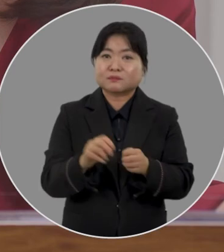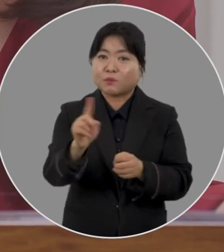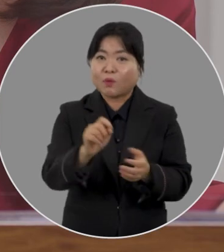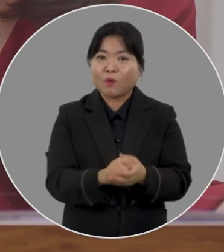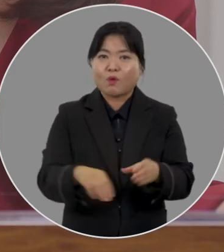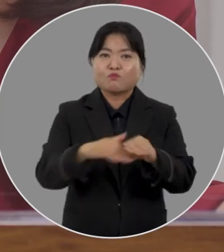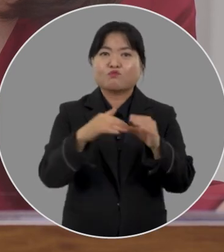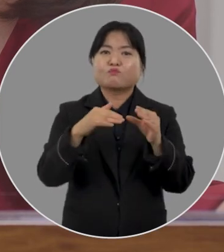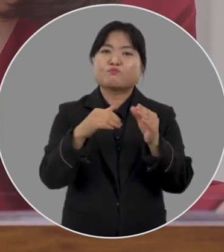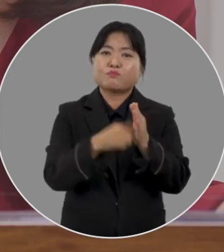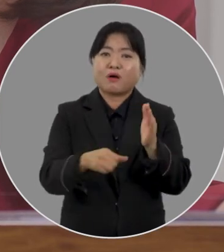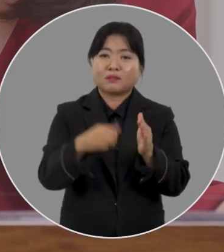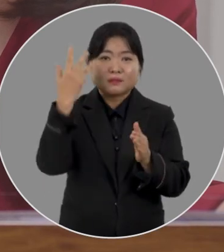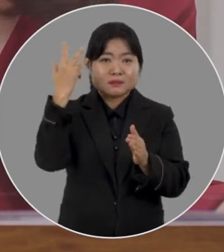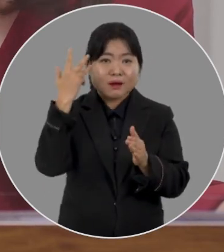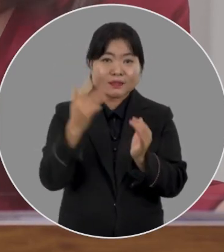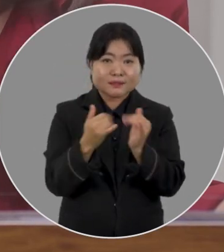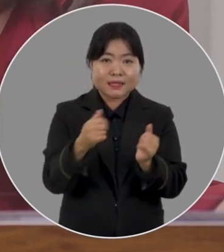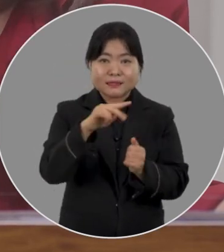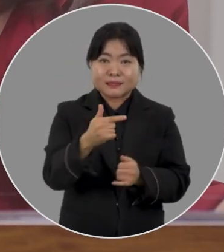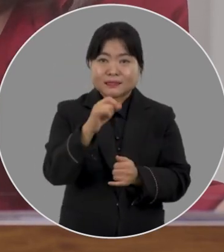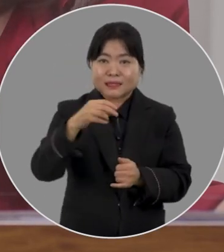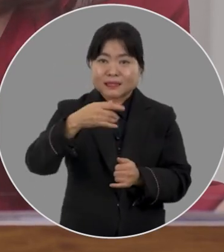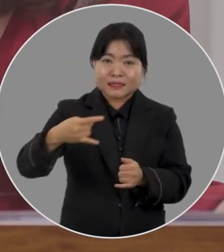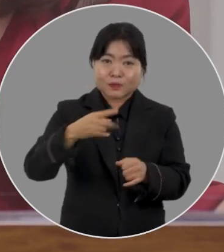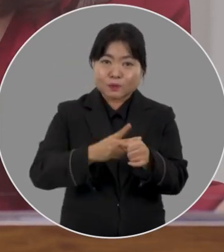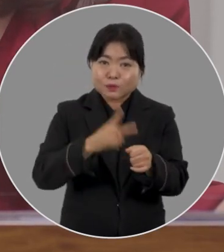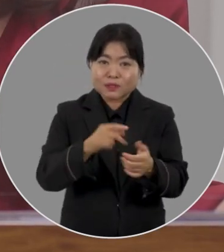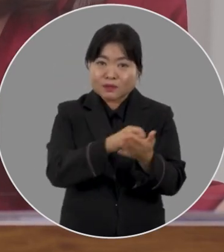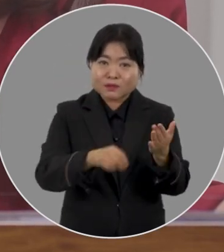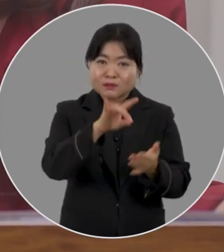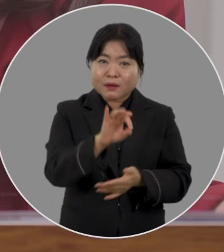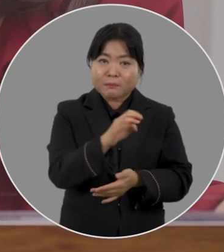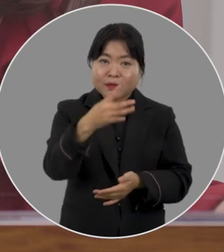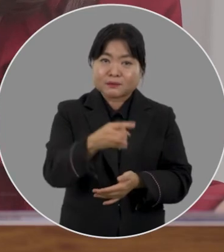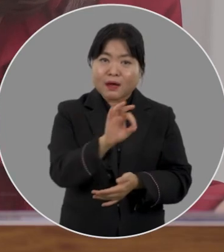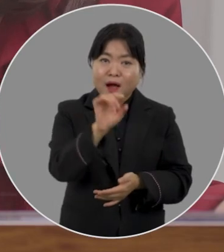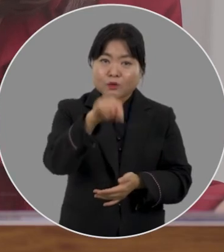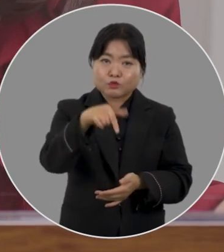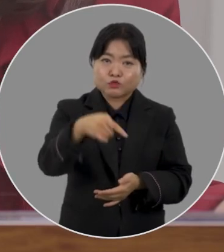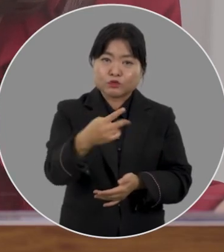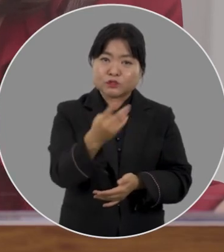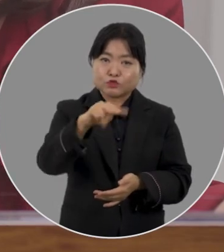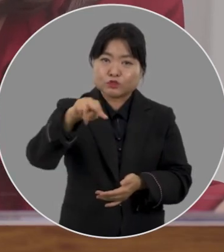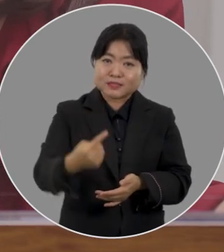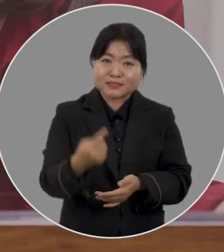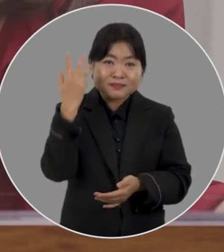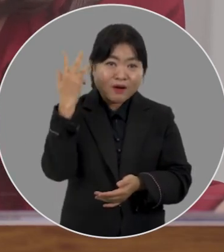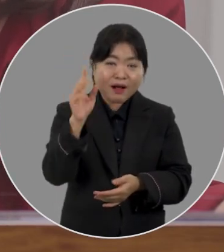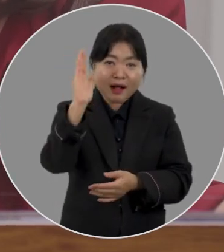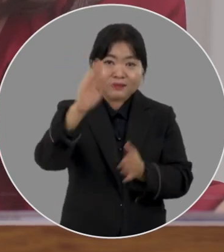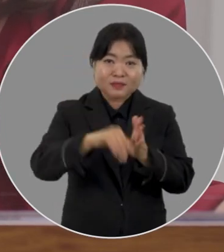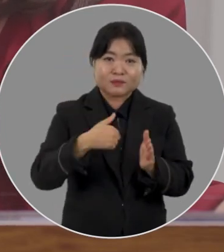이제 문명 철학자 신일리 교수가 썼던 이게 셈페르 아우구스투스 철학 강의 때도 제 얘기를 했습니다만은 네.